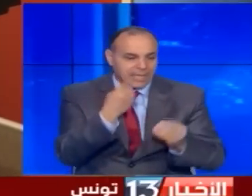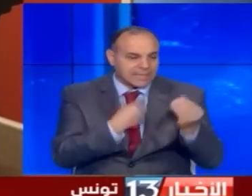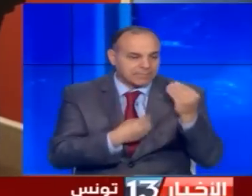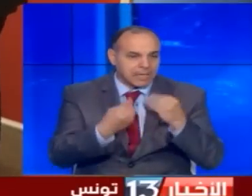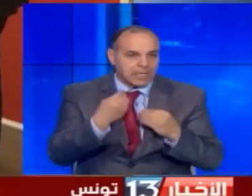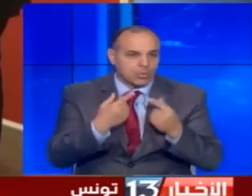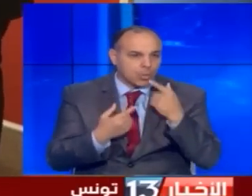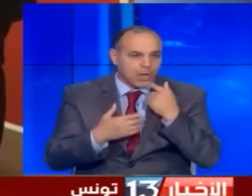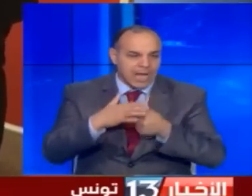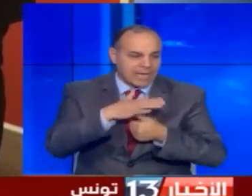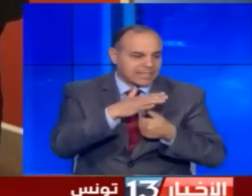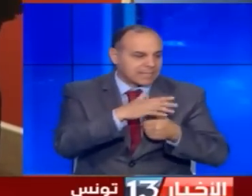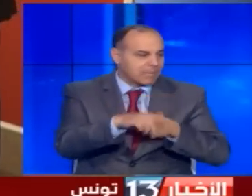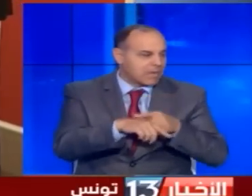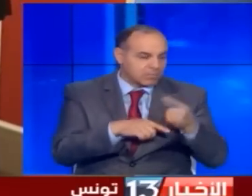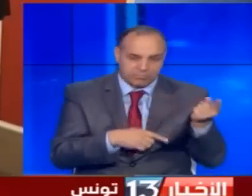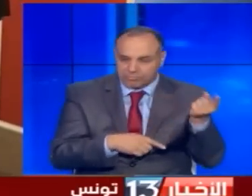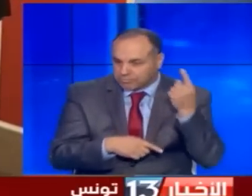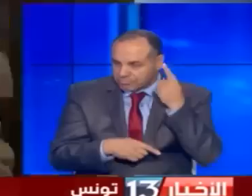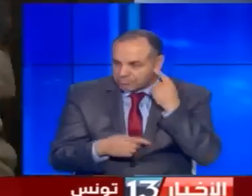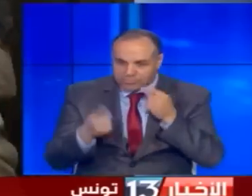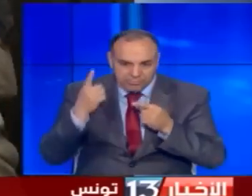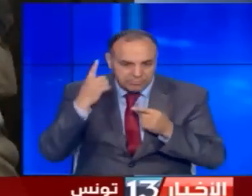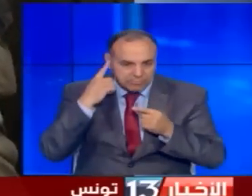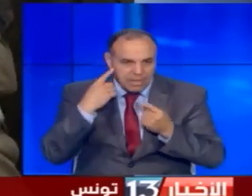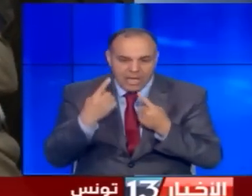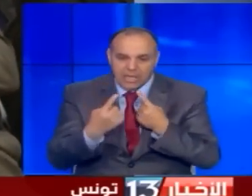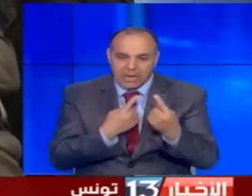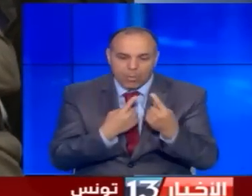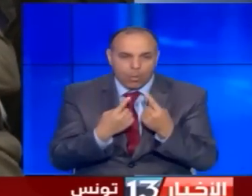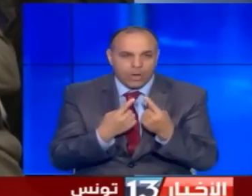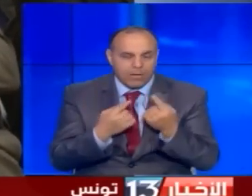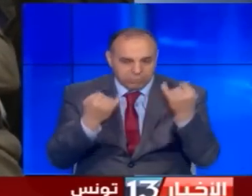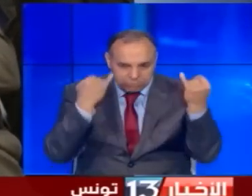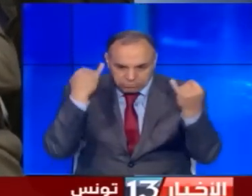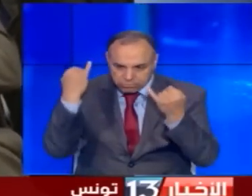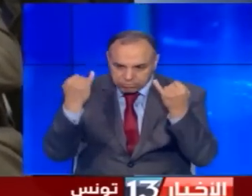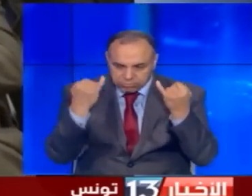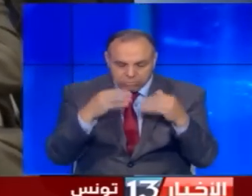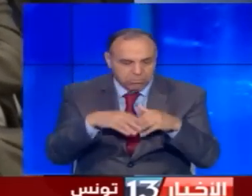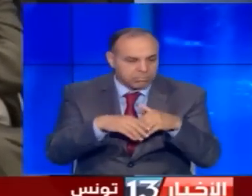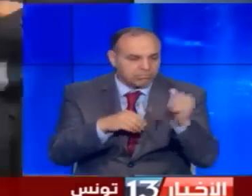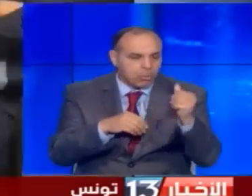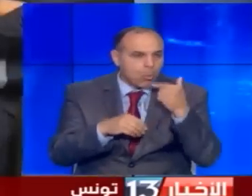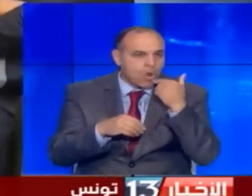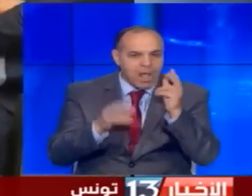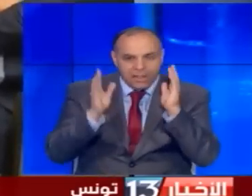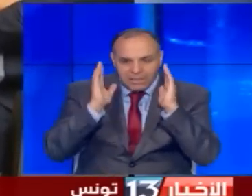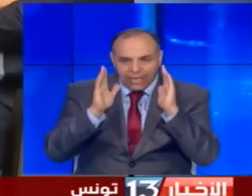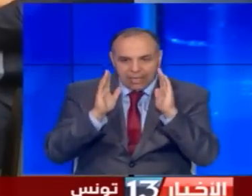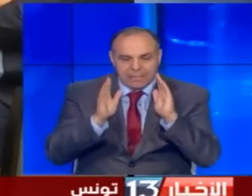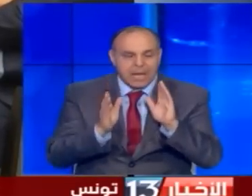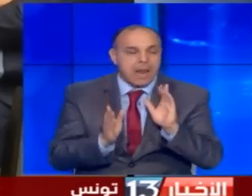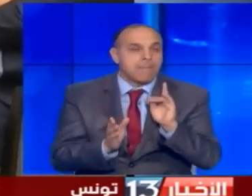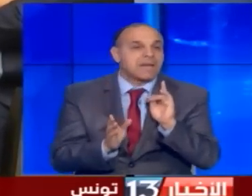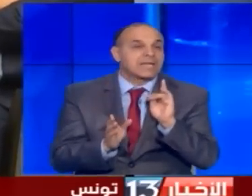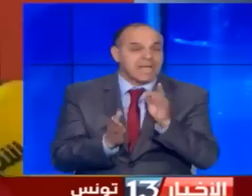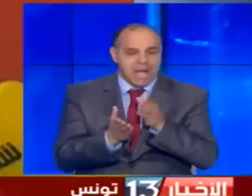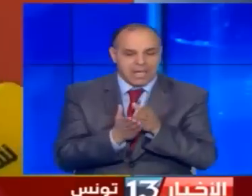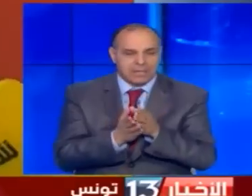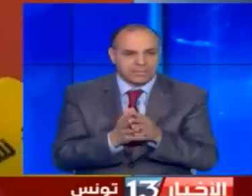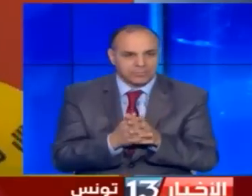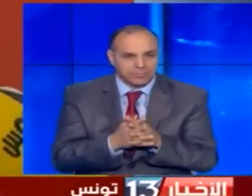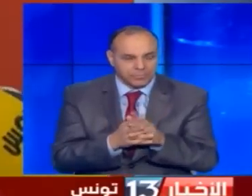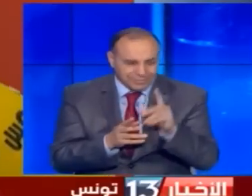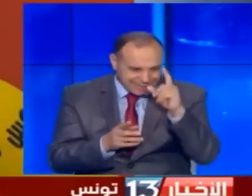من رؤساء البلديات خلال طاولة نقاش قصد التفكير في مخرجات تسهم في تركيز لمركزية حقيقية.